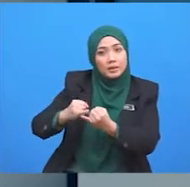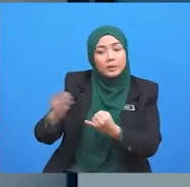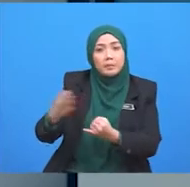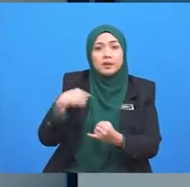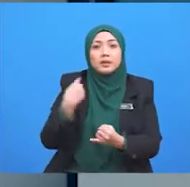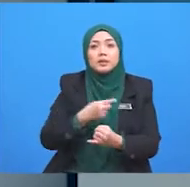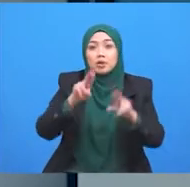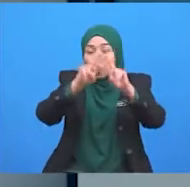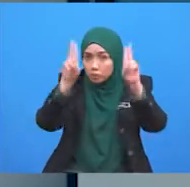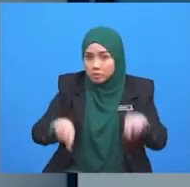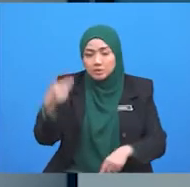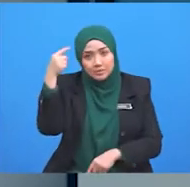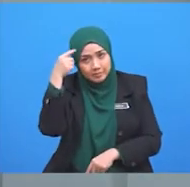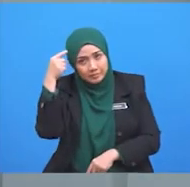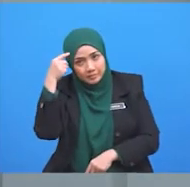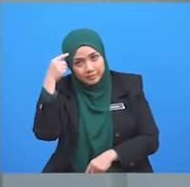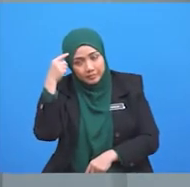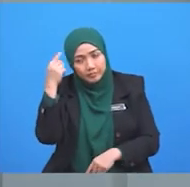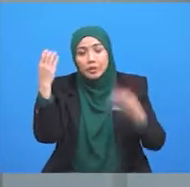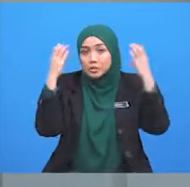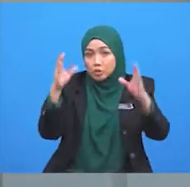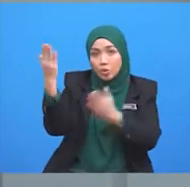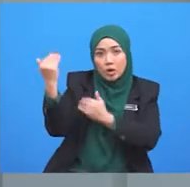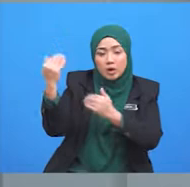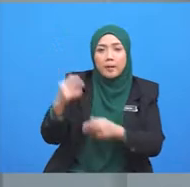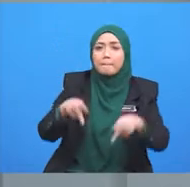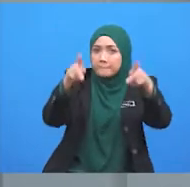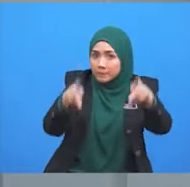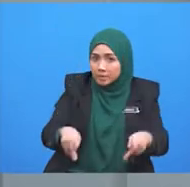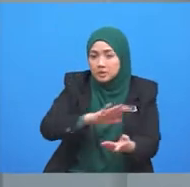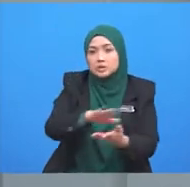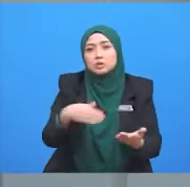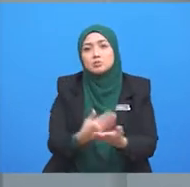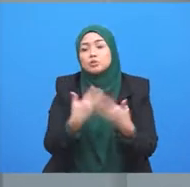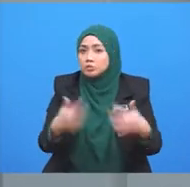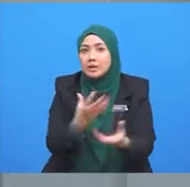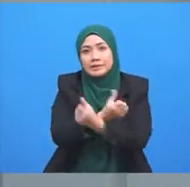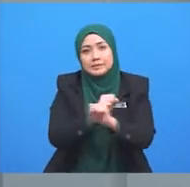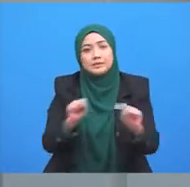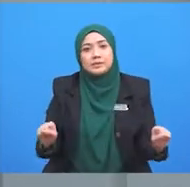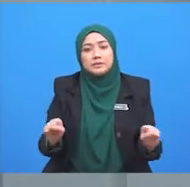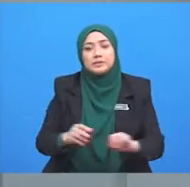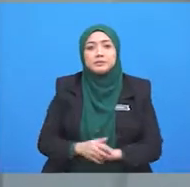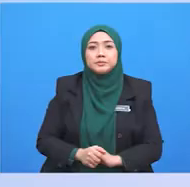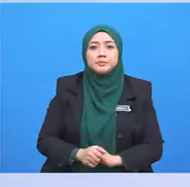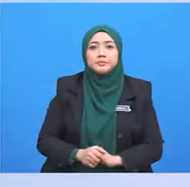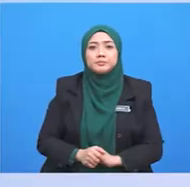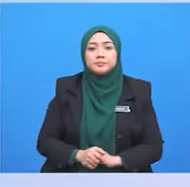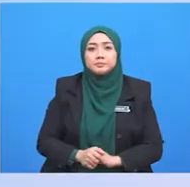sama-sama menguji minda kita. Cikgu berharap pelajar-pelajar sudah bersedia.